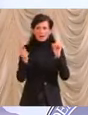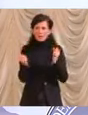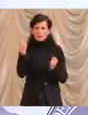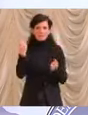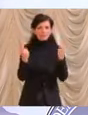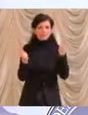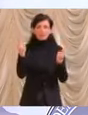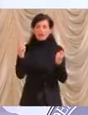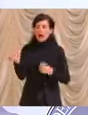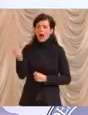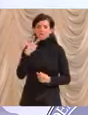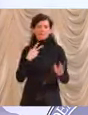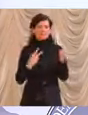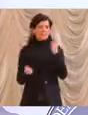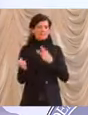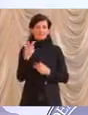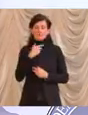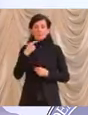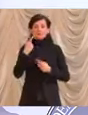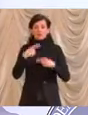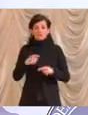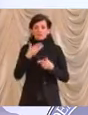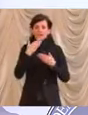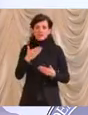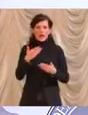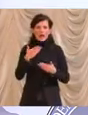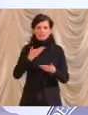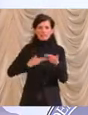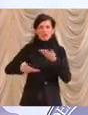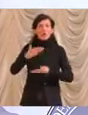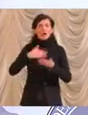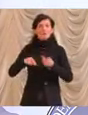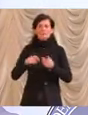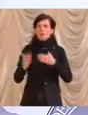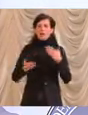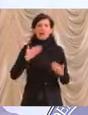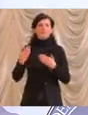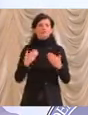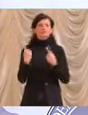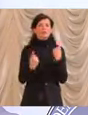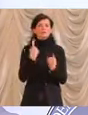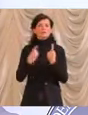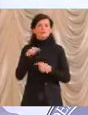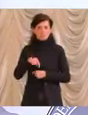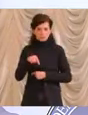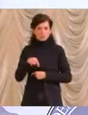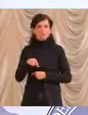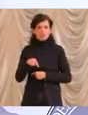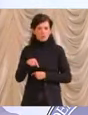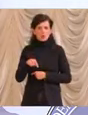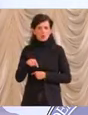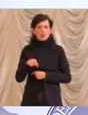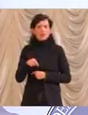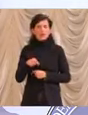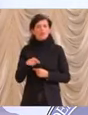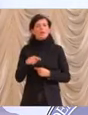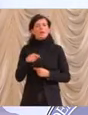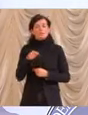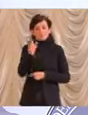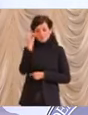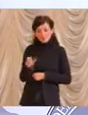fase emergenziale come siete esposti, perché in ragione della prossimità, del contatto prossimo che avete con i